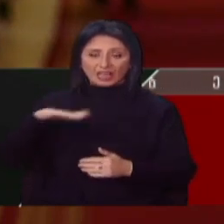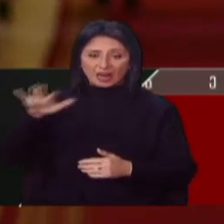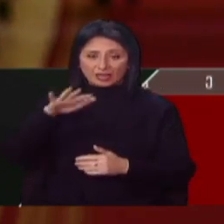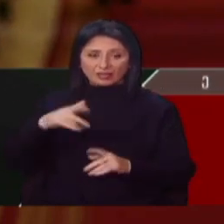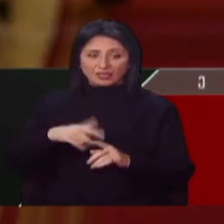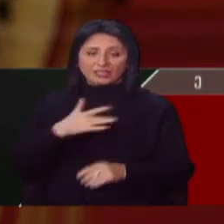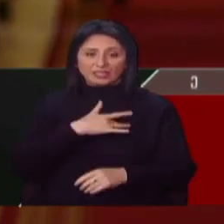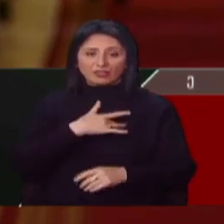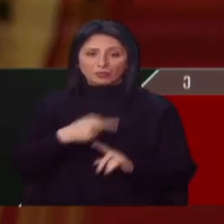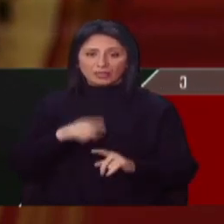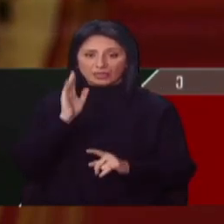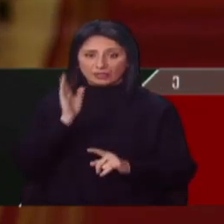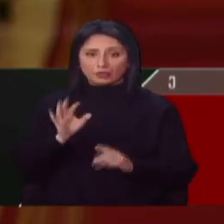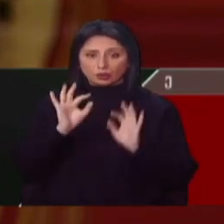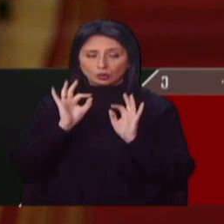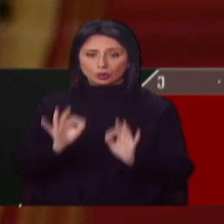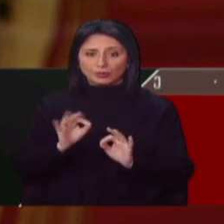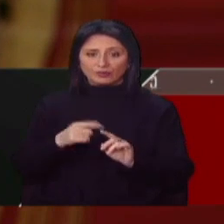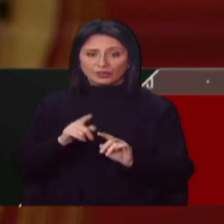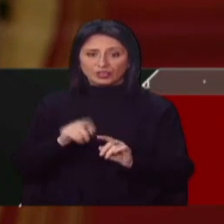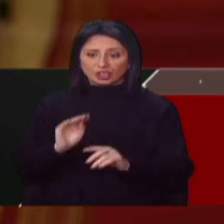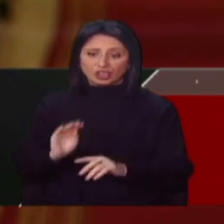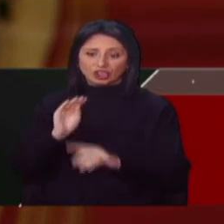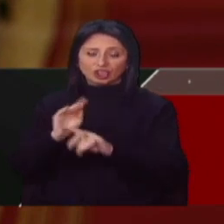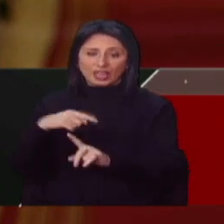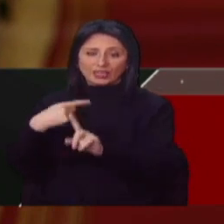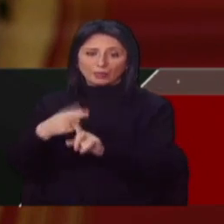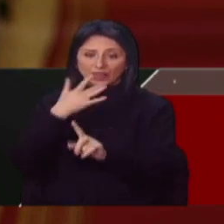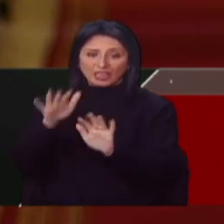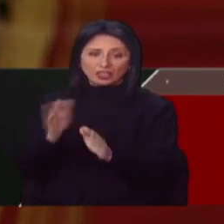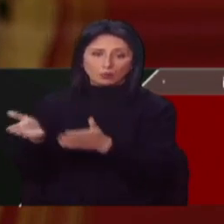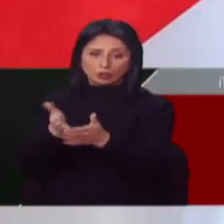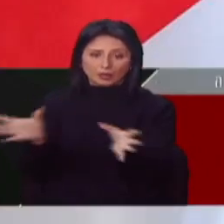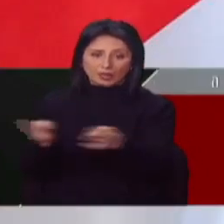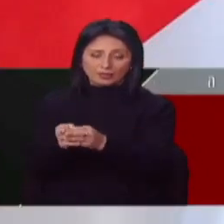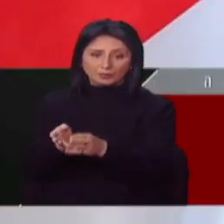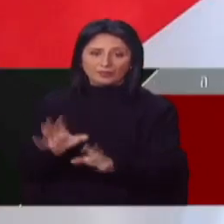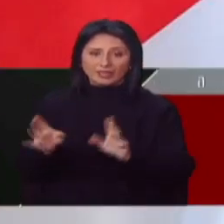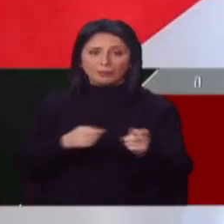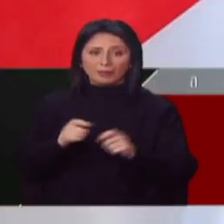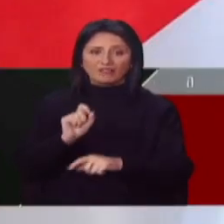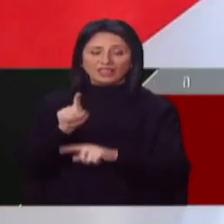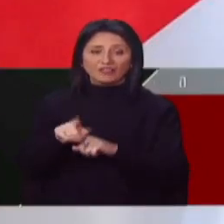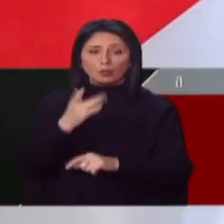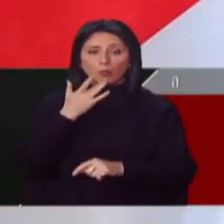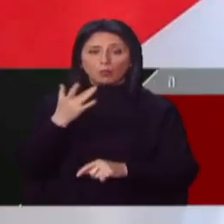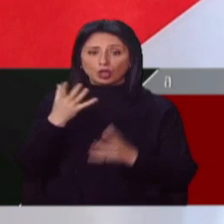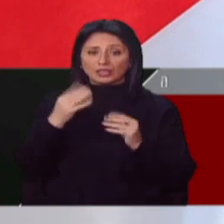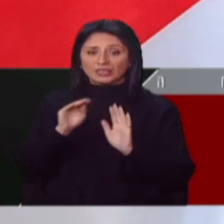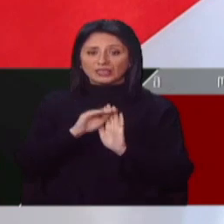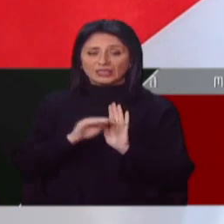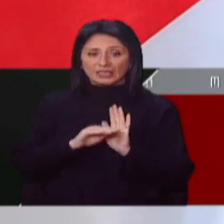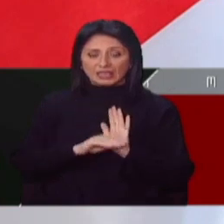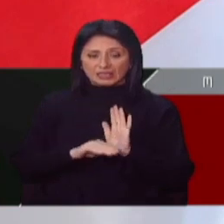და სავარაუდოდ ეს იქნება სწორედ ის შენამატი იმ ნაციონალური ერთობის. პრეზიდენტს ევალებოდა პოლიტიკური